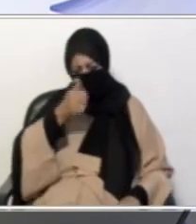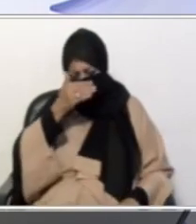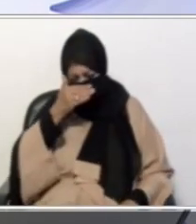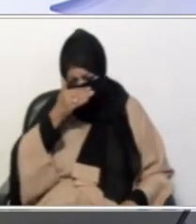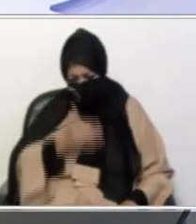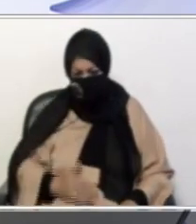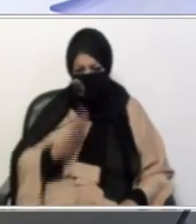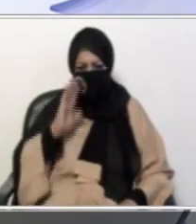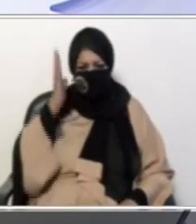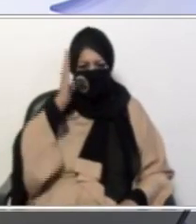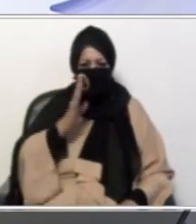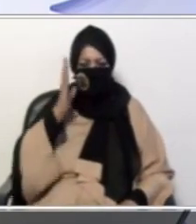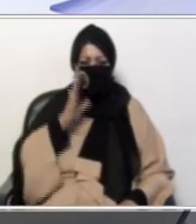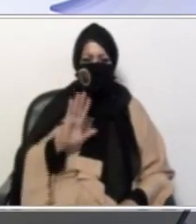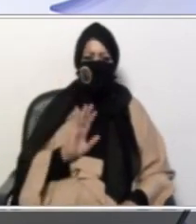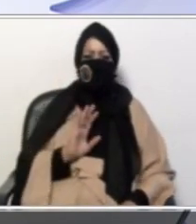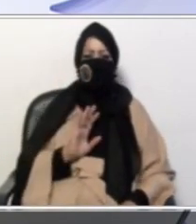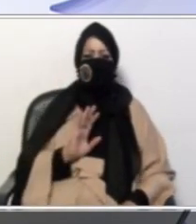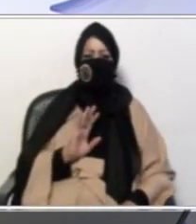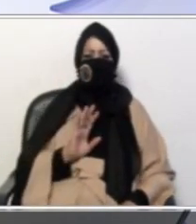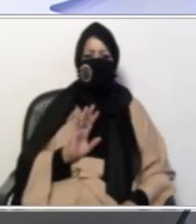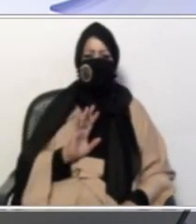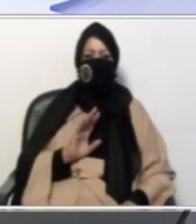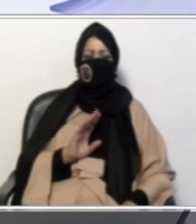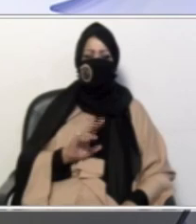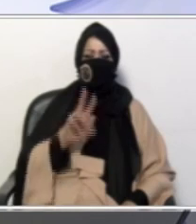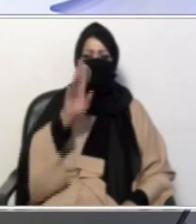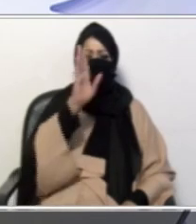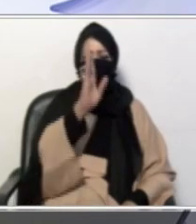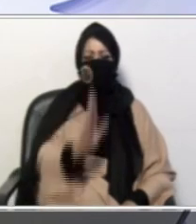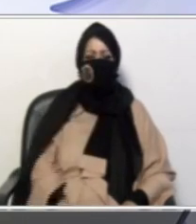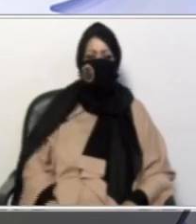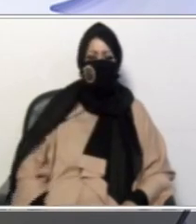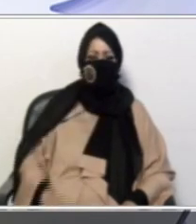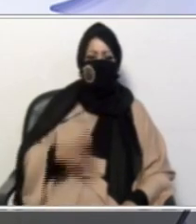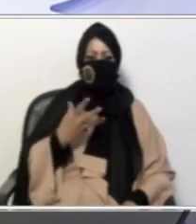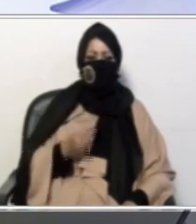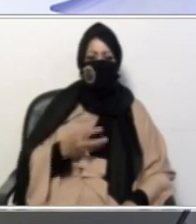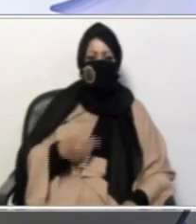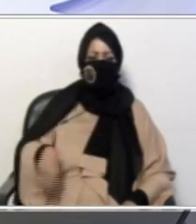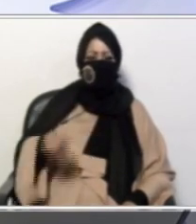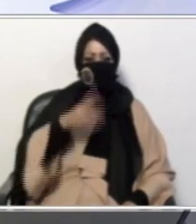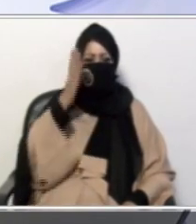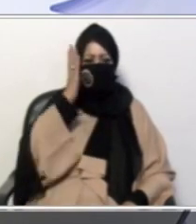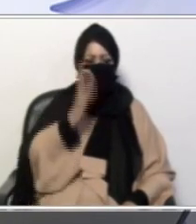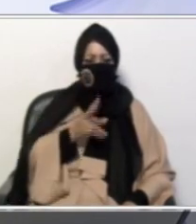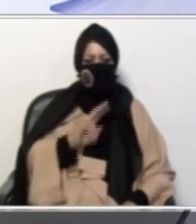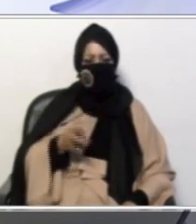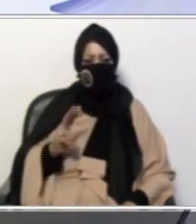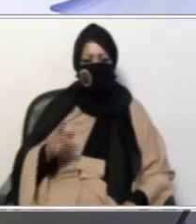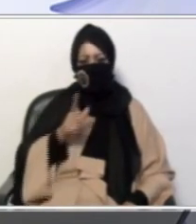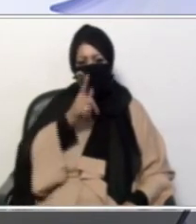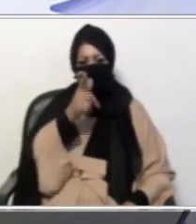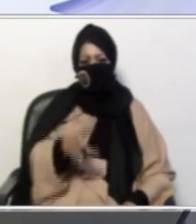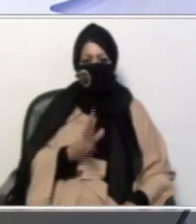الصلاه واكثر من من خشوعي في الصلاه كائنا من قالوا لي تصلي وراء غيره افضل اما